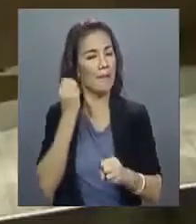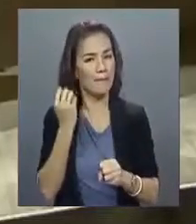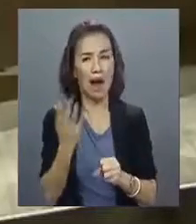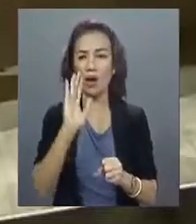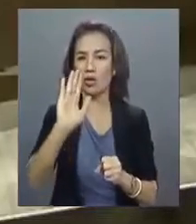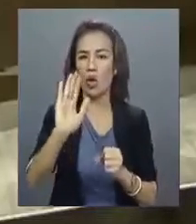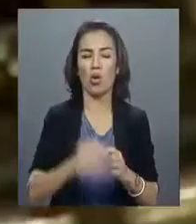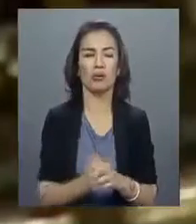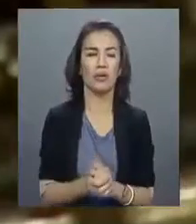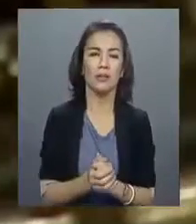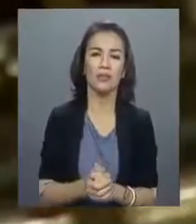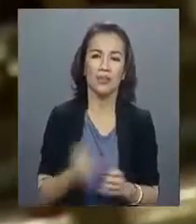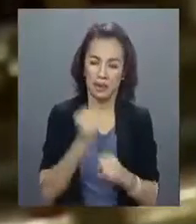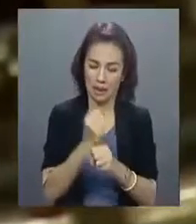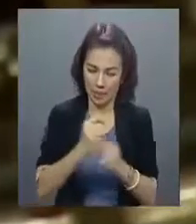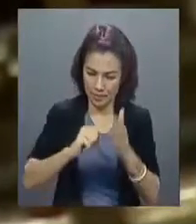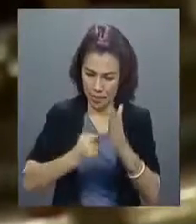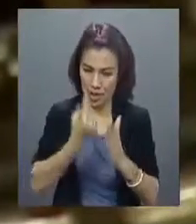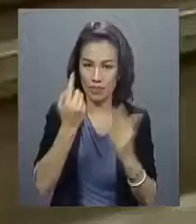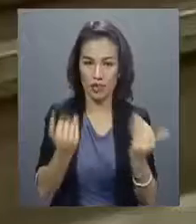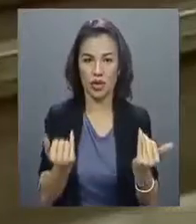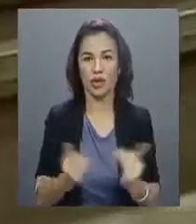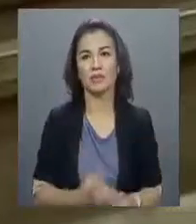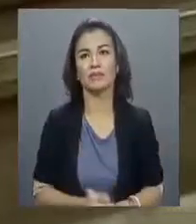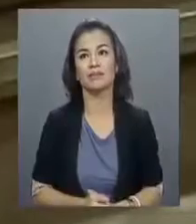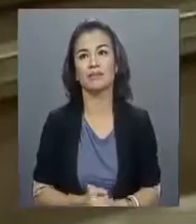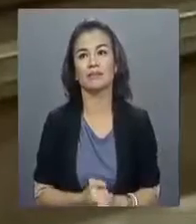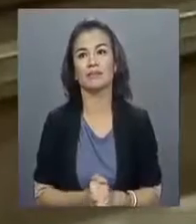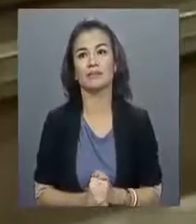พื่อนำร่องก่อนค่ะ